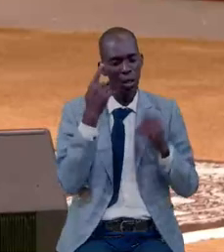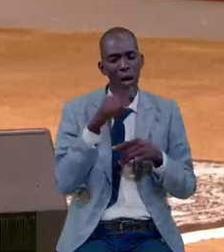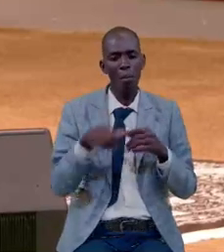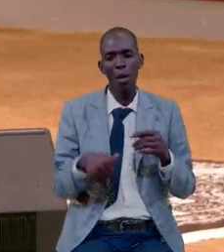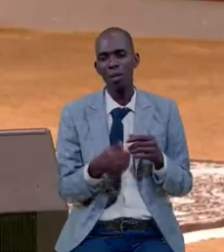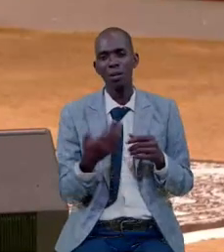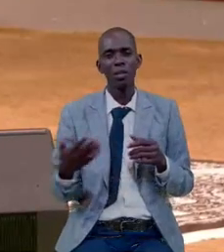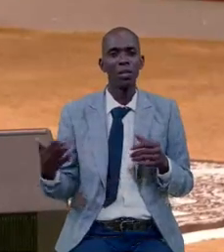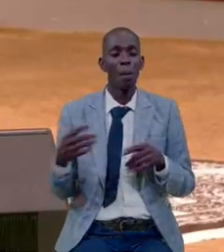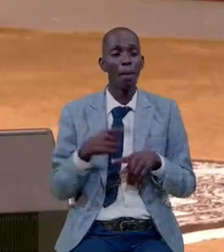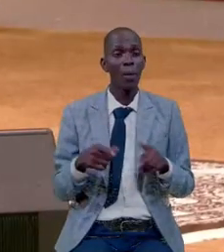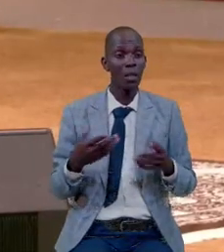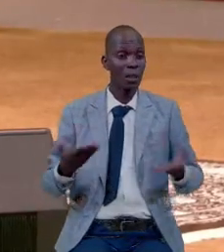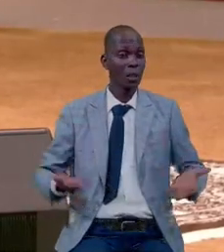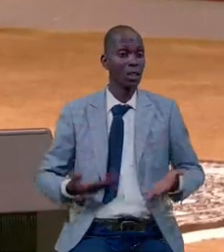Seigneur.